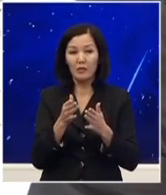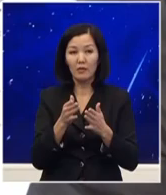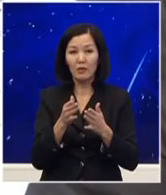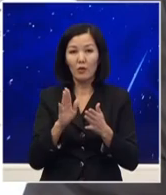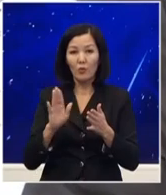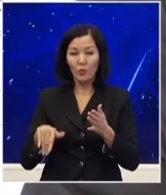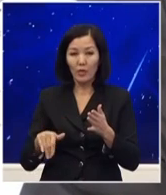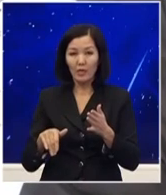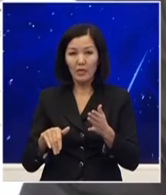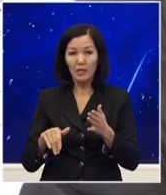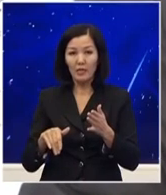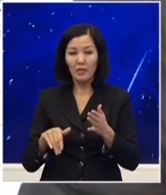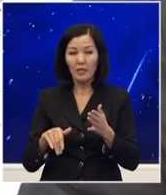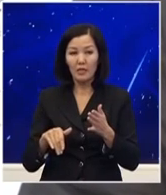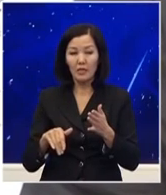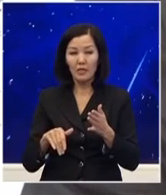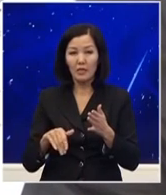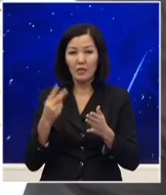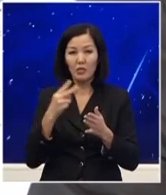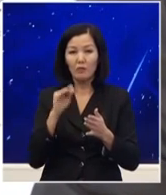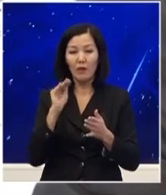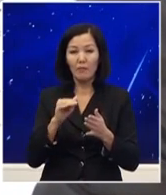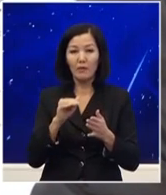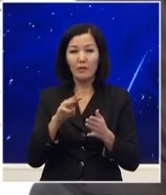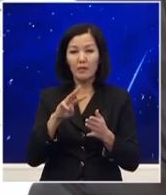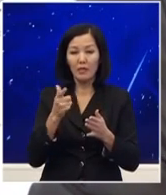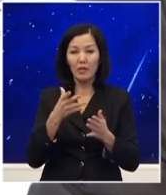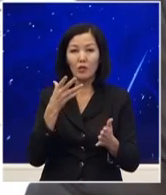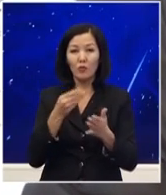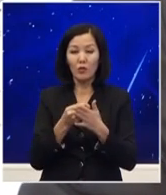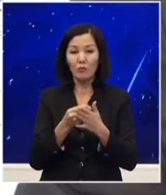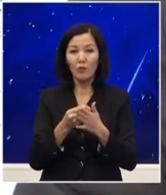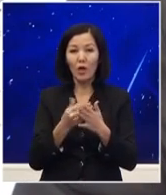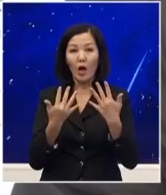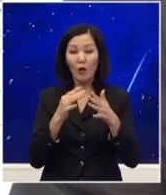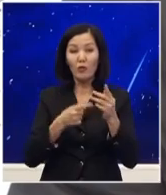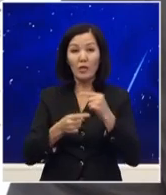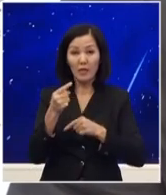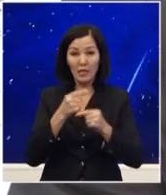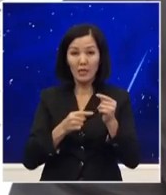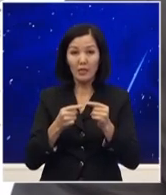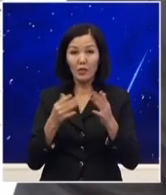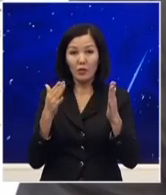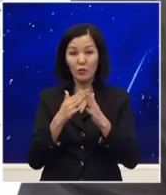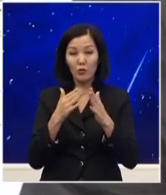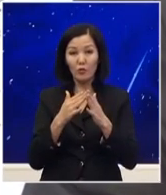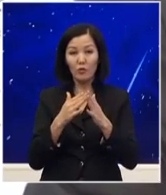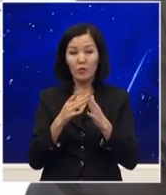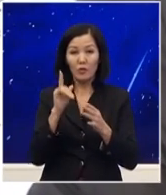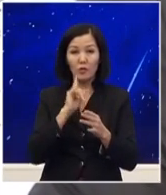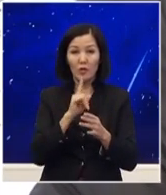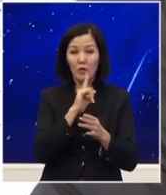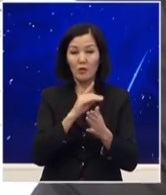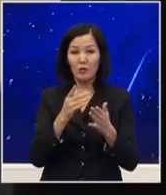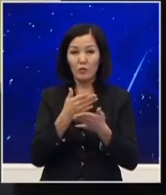Содан зат атық тастадым 20 мың көлемде. О, кегенен көрсетем деді. Содан тәте жоқ,